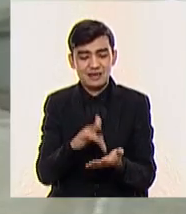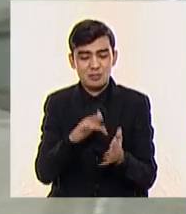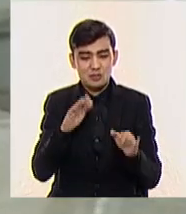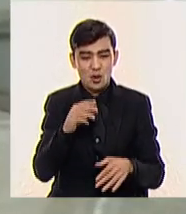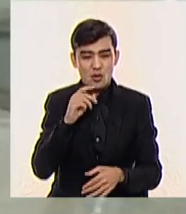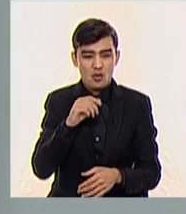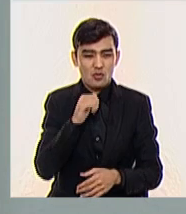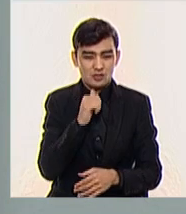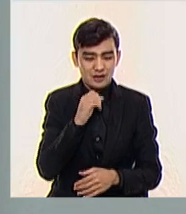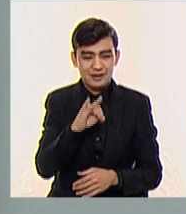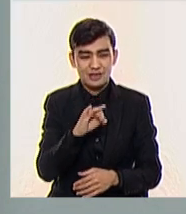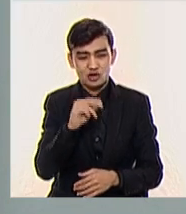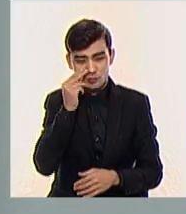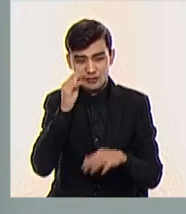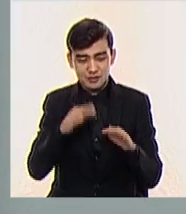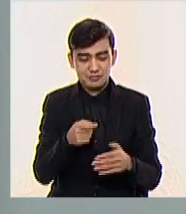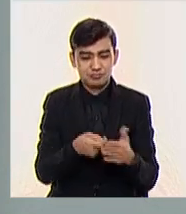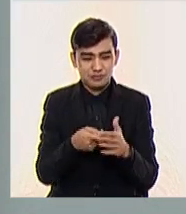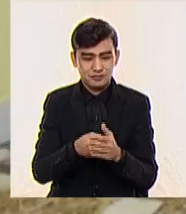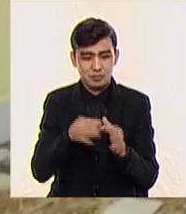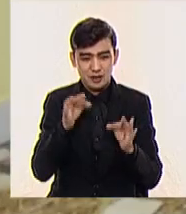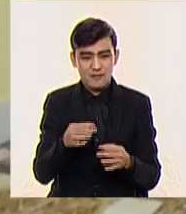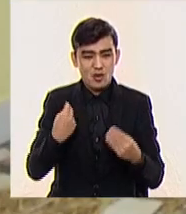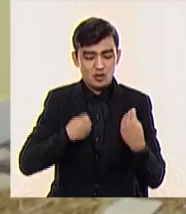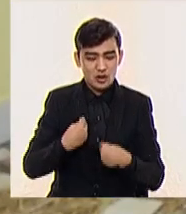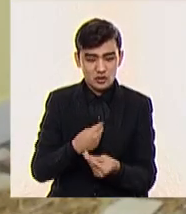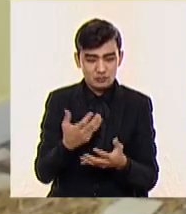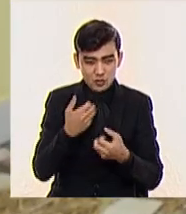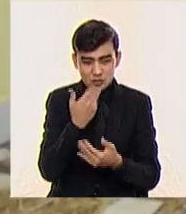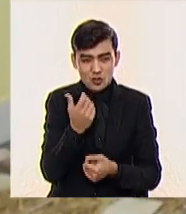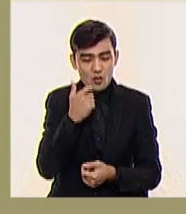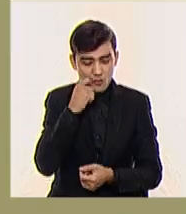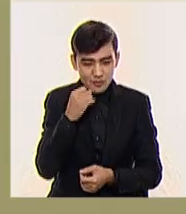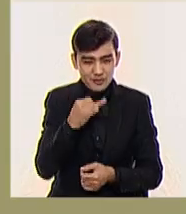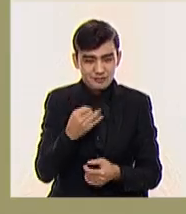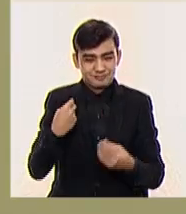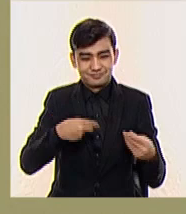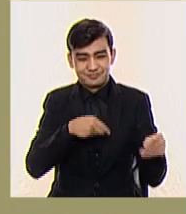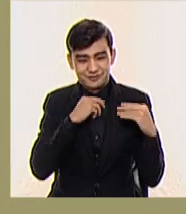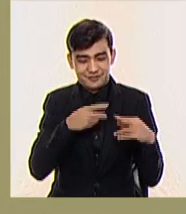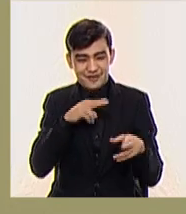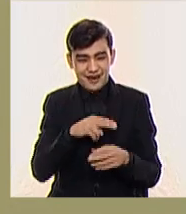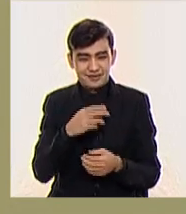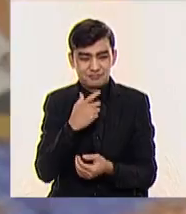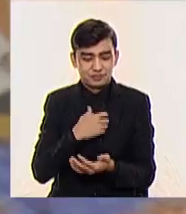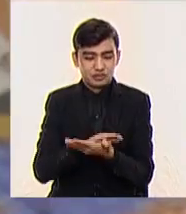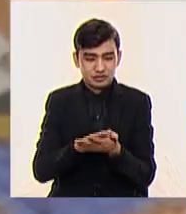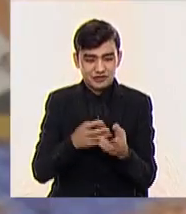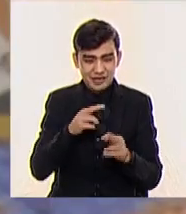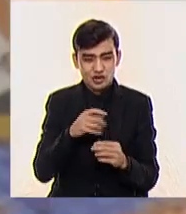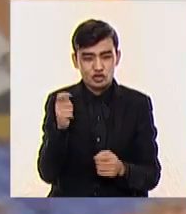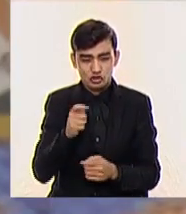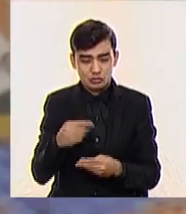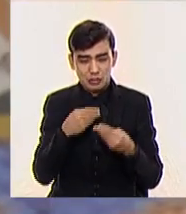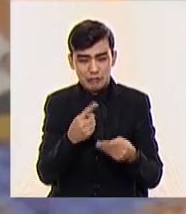и Шымкента малыши не получали необходимое количество одежды, обуви, постельного белья и предметов личной гигиены. Джинсы им